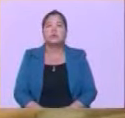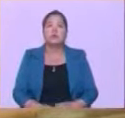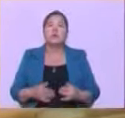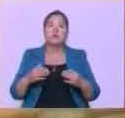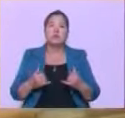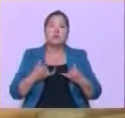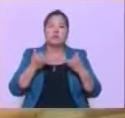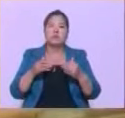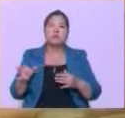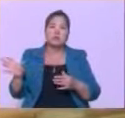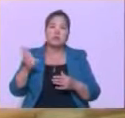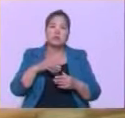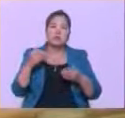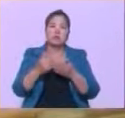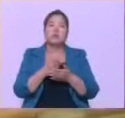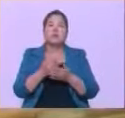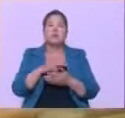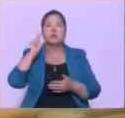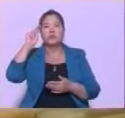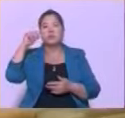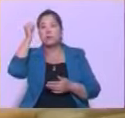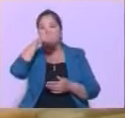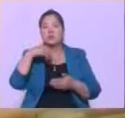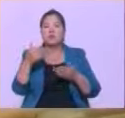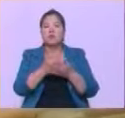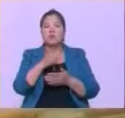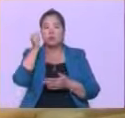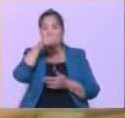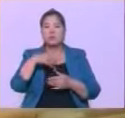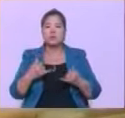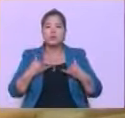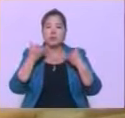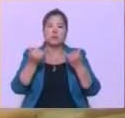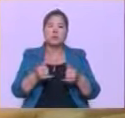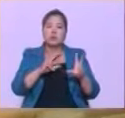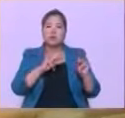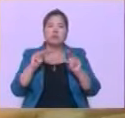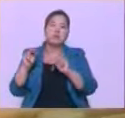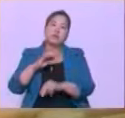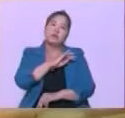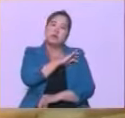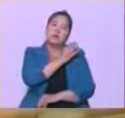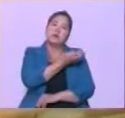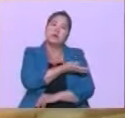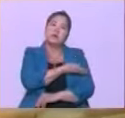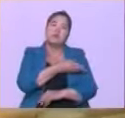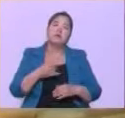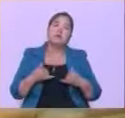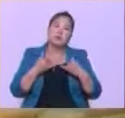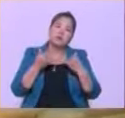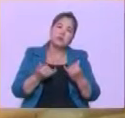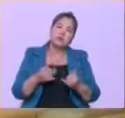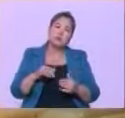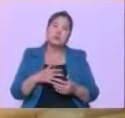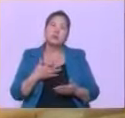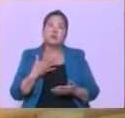Поздравляю всех с началом нового учебного года, Днем знаний. В новом году желаю крепкого здоровья, счастья и удачи в новых начинаниях. Я сама, как выпускница этой